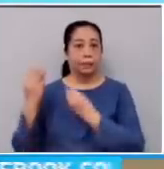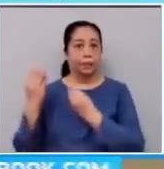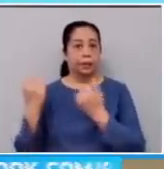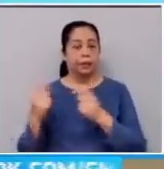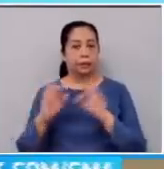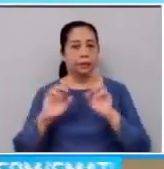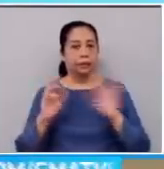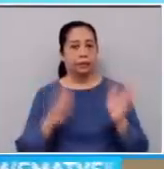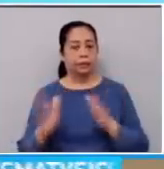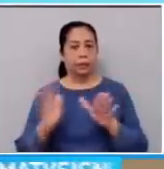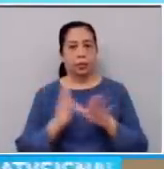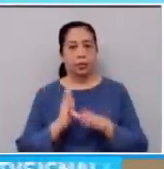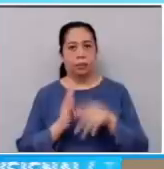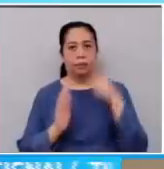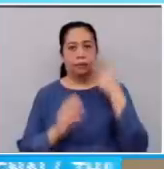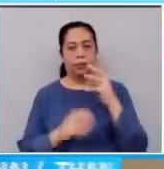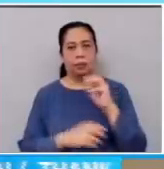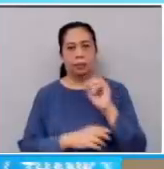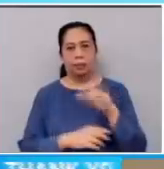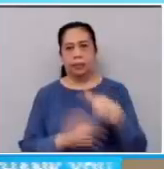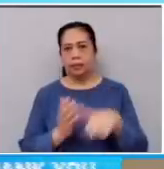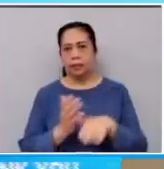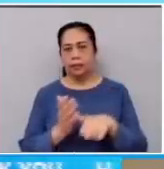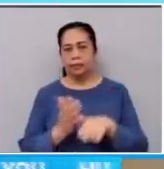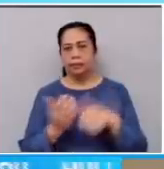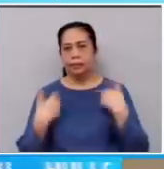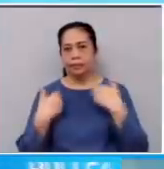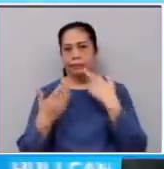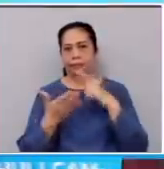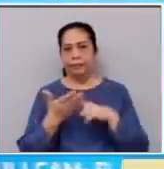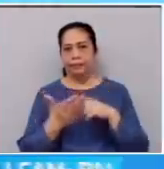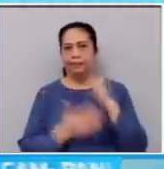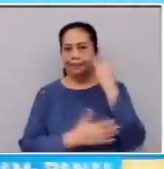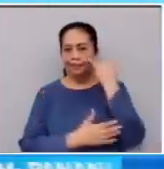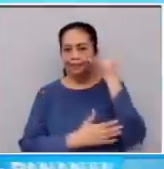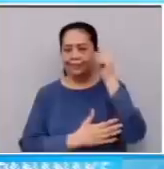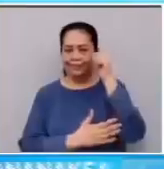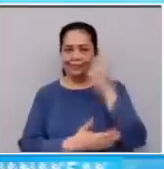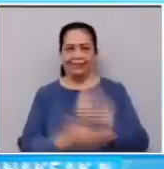COMELEC sa May elections. May ulat on the spot si Jonathan Andal. Jonathan?